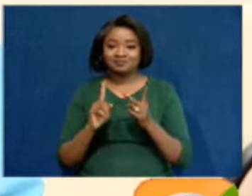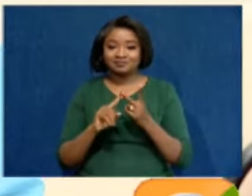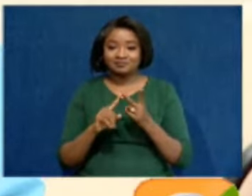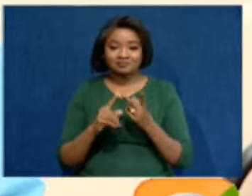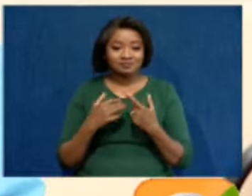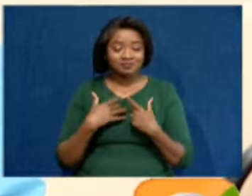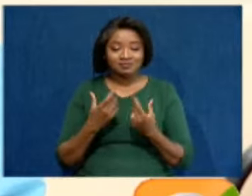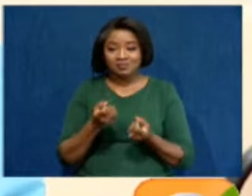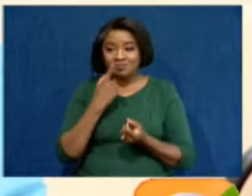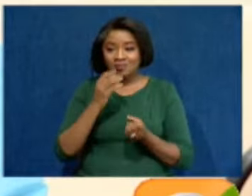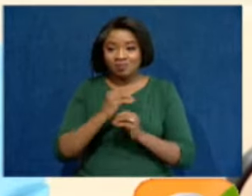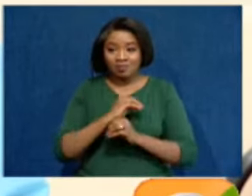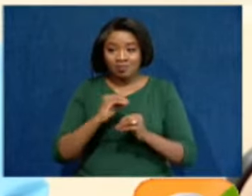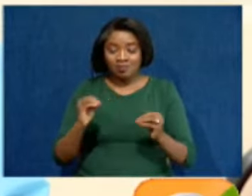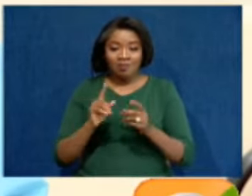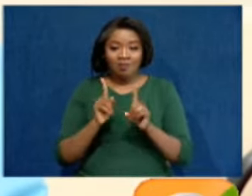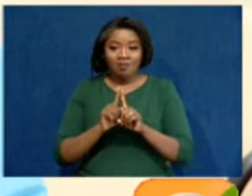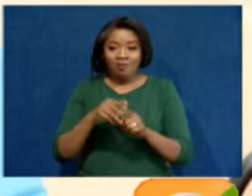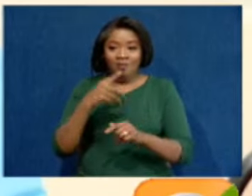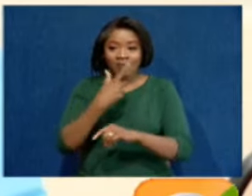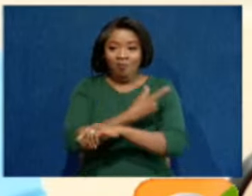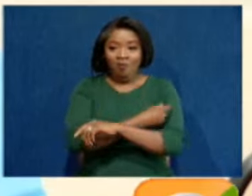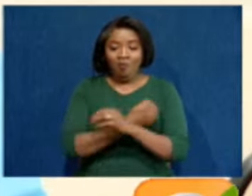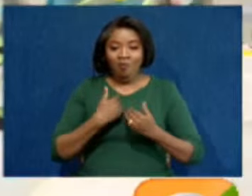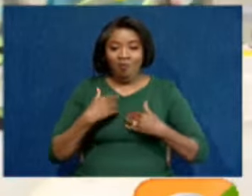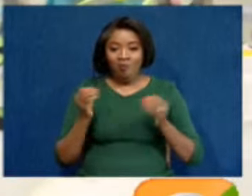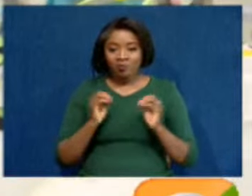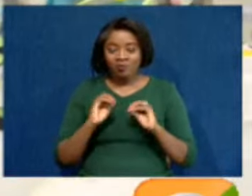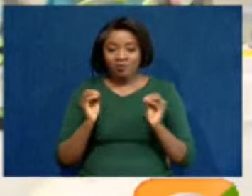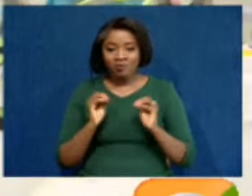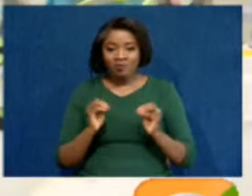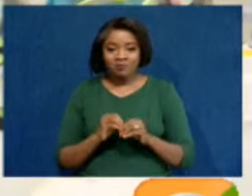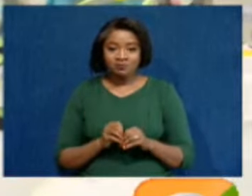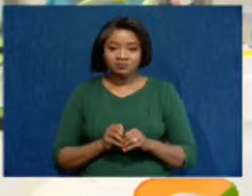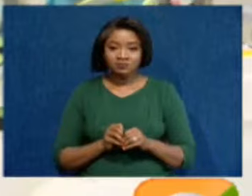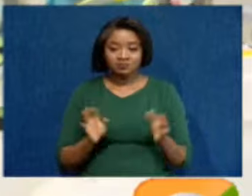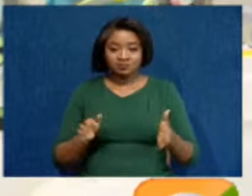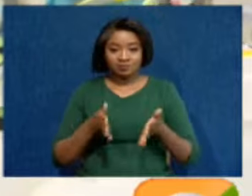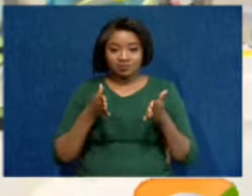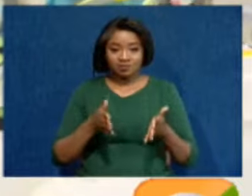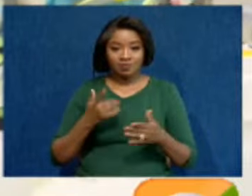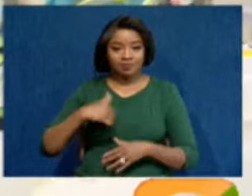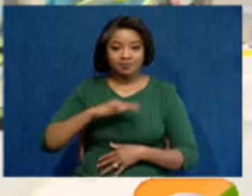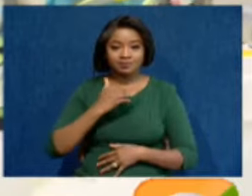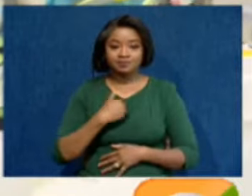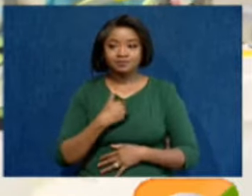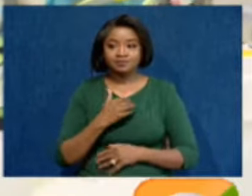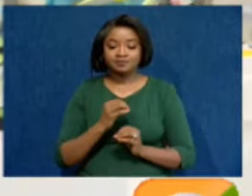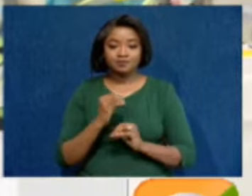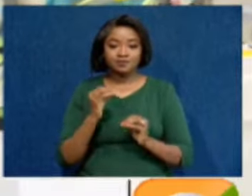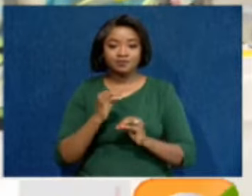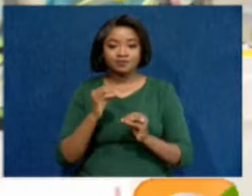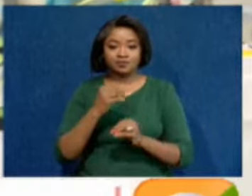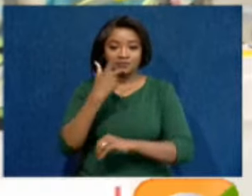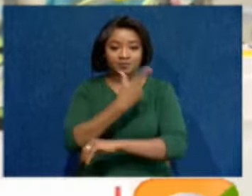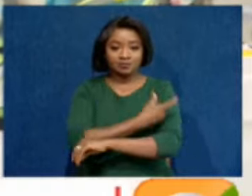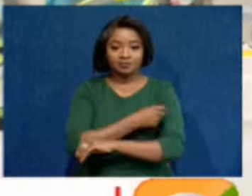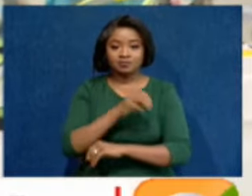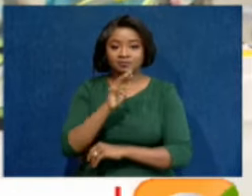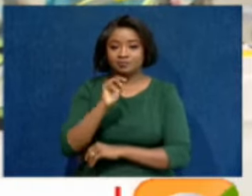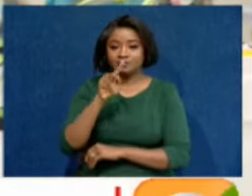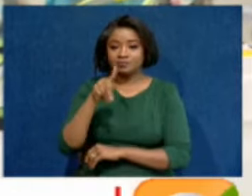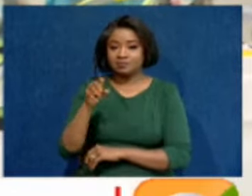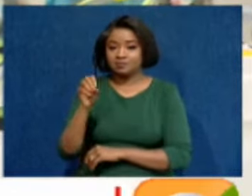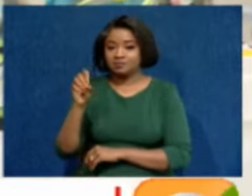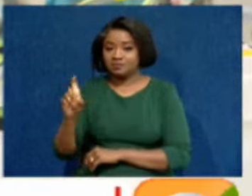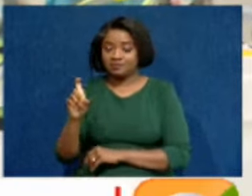halisi au hata chanjo dhidi ya mpox kwa sasa. Kwa saizi hamna chanjo ya mpox, na nchi